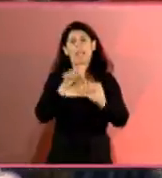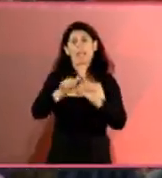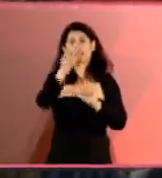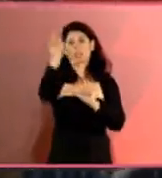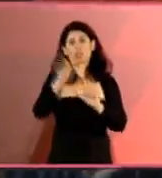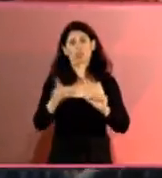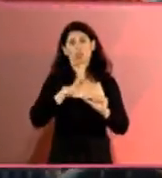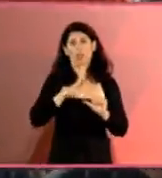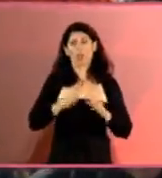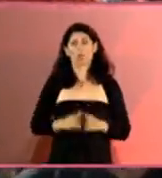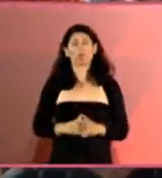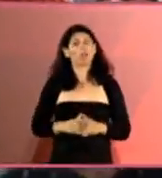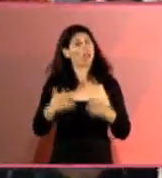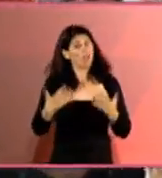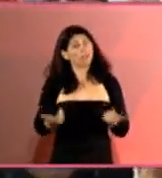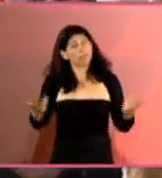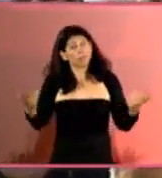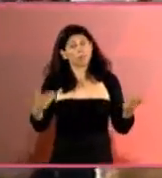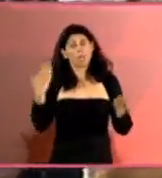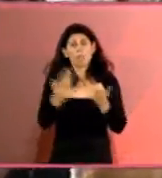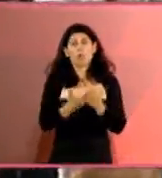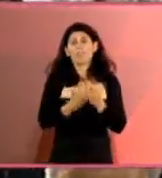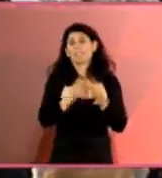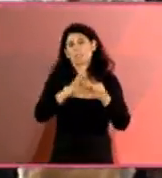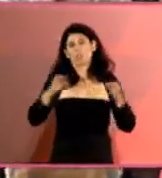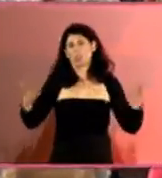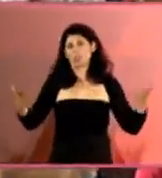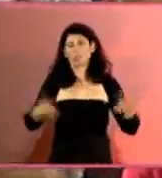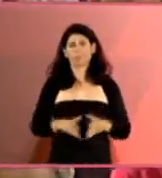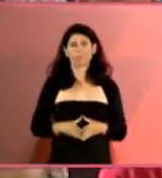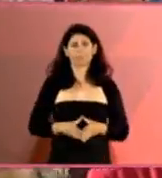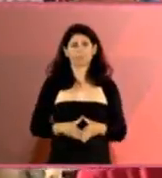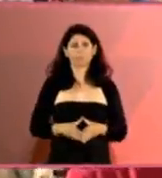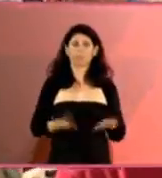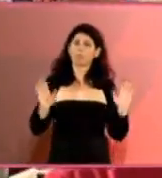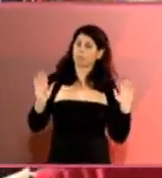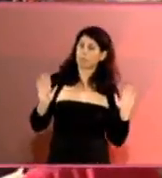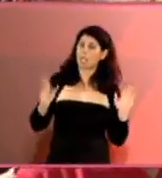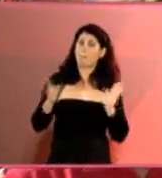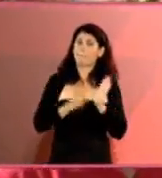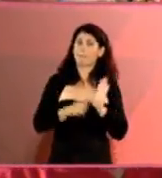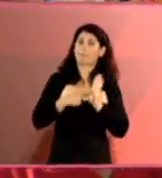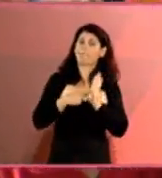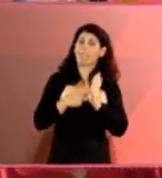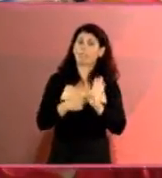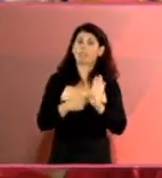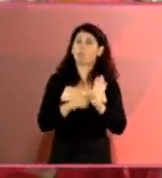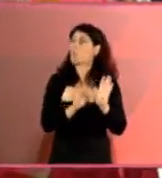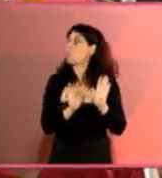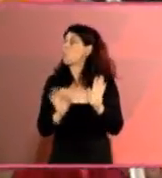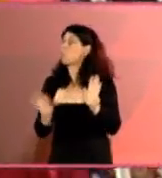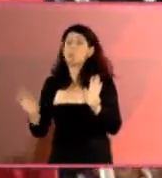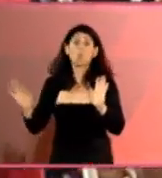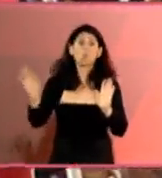των ανθρώπων. Το έχει άλλωστε αποδείξει η ιστορία. Άρα πρέπει να δείξει προς τα πού